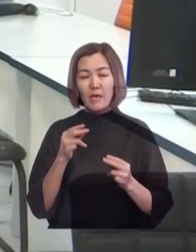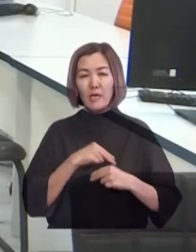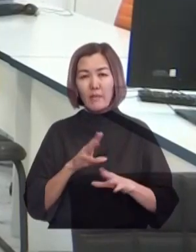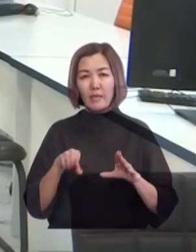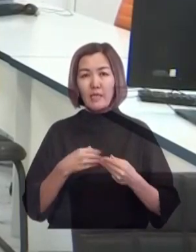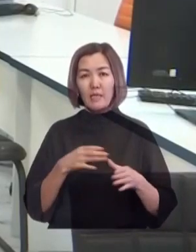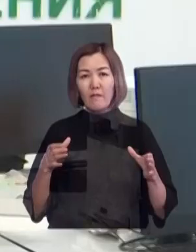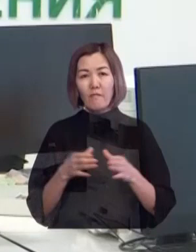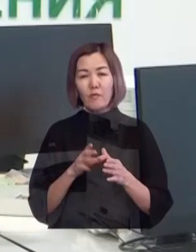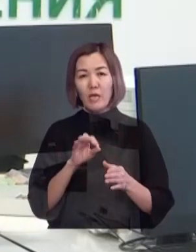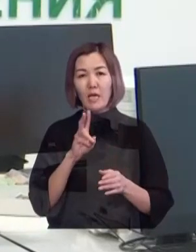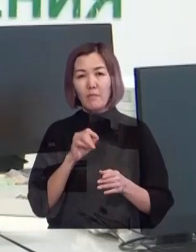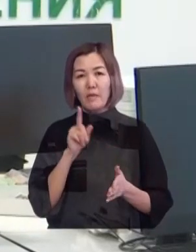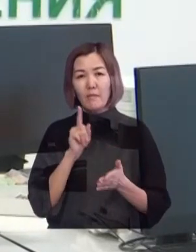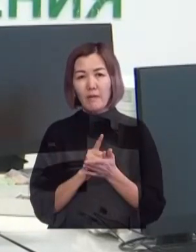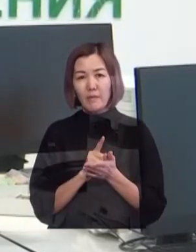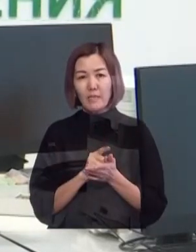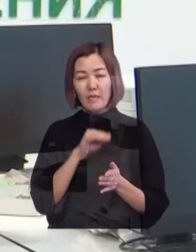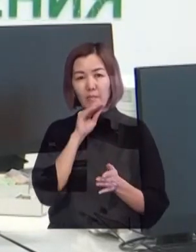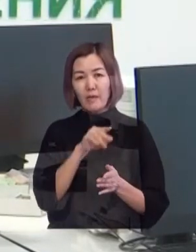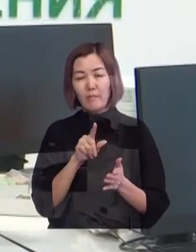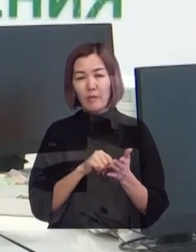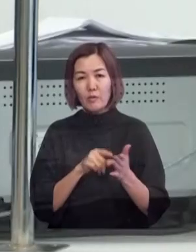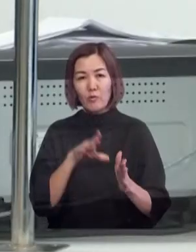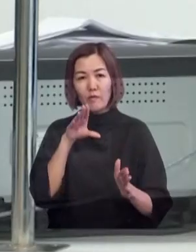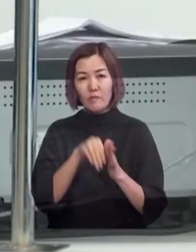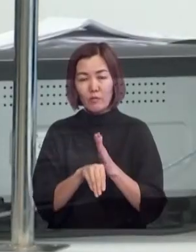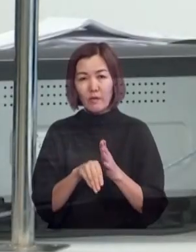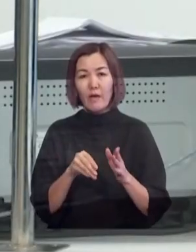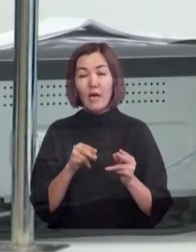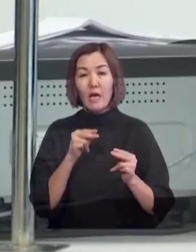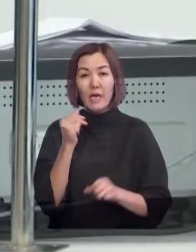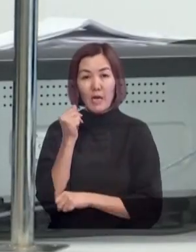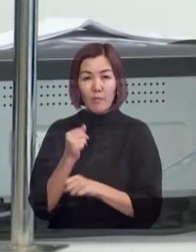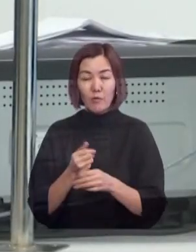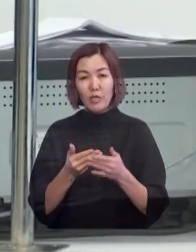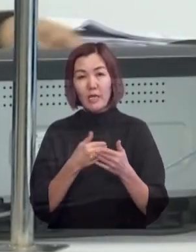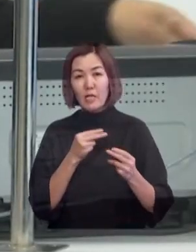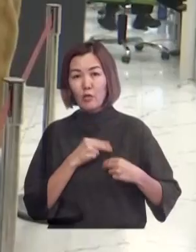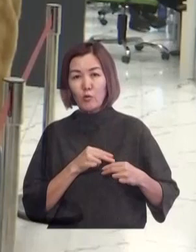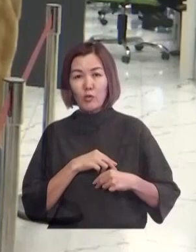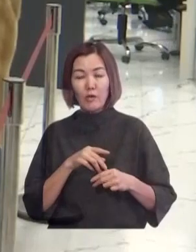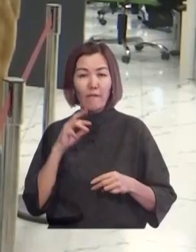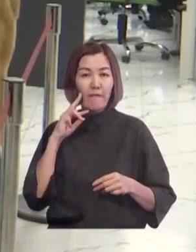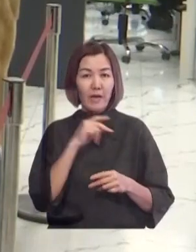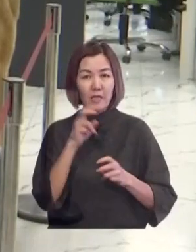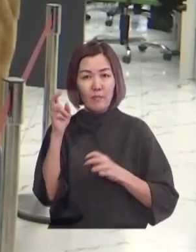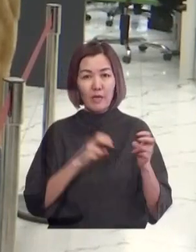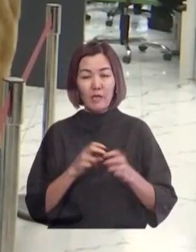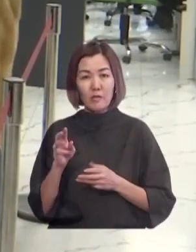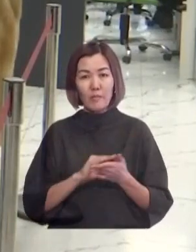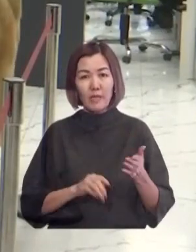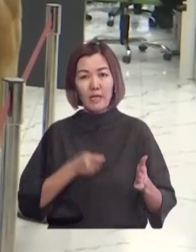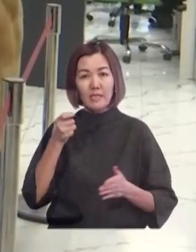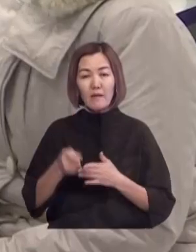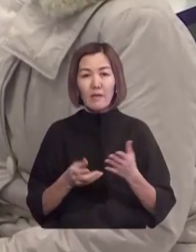и фондами НПФ за счет обязательных профессиональных пенсионных взносов. Если работник ранее трудился на вредном производстве, то он вправе подать